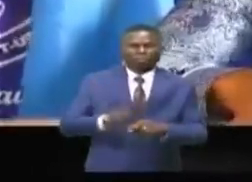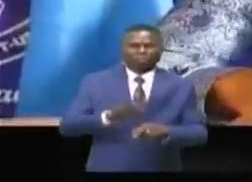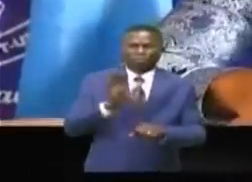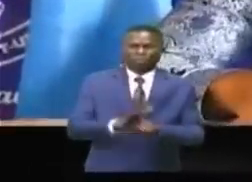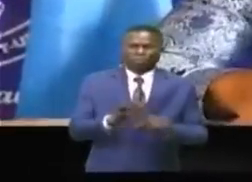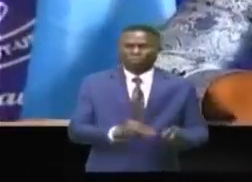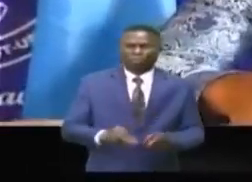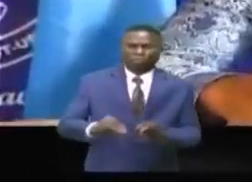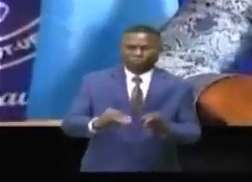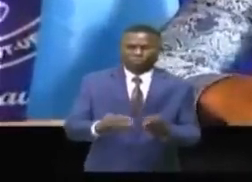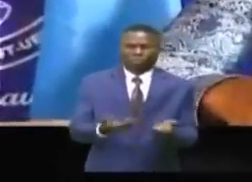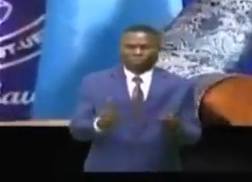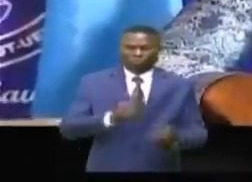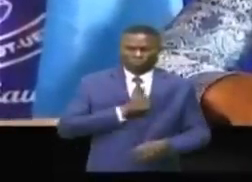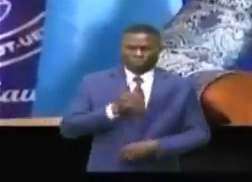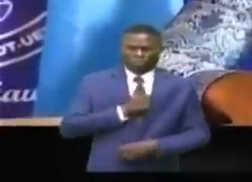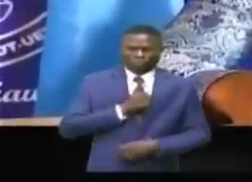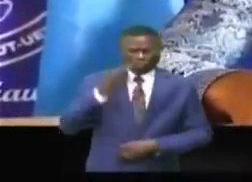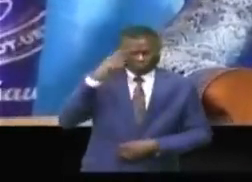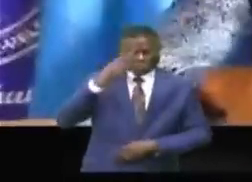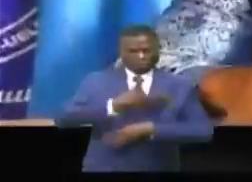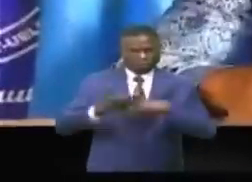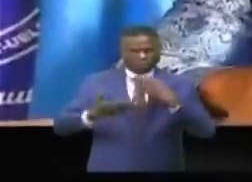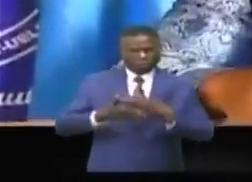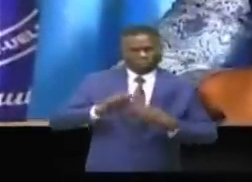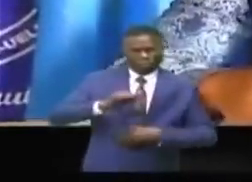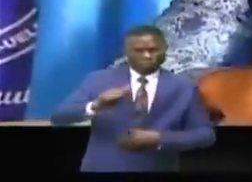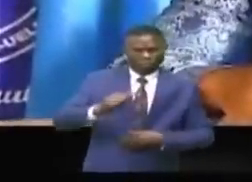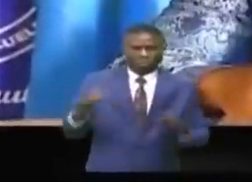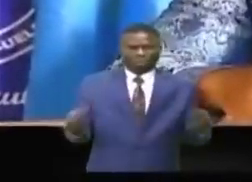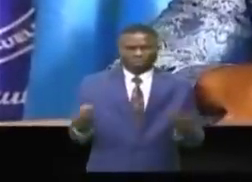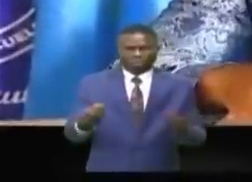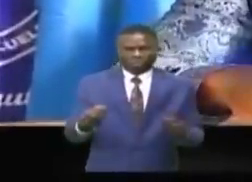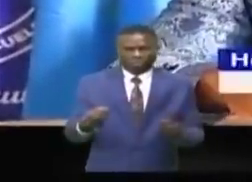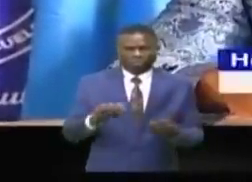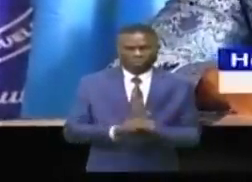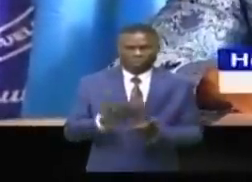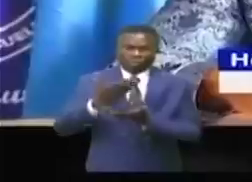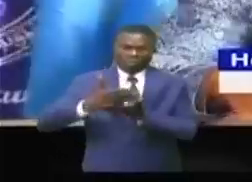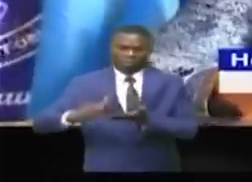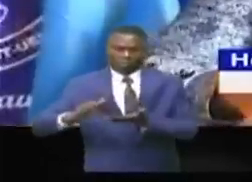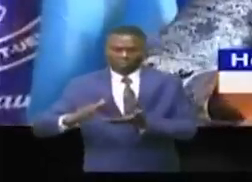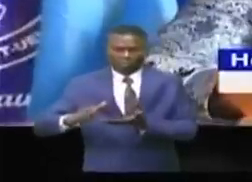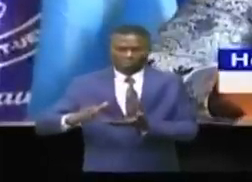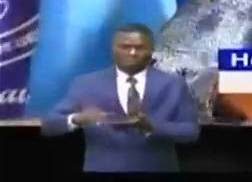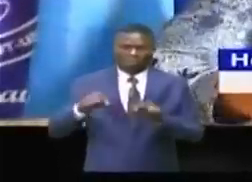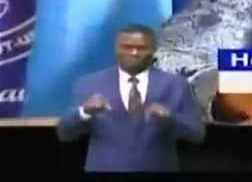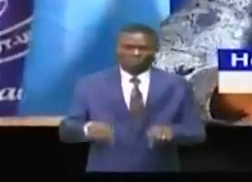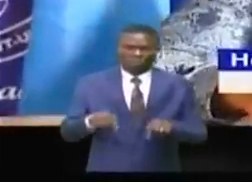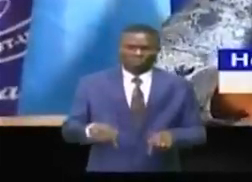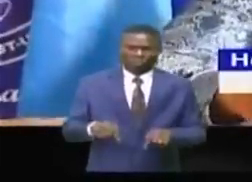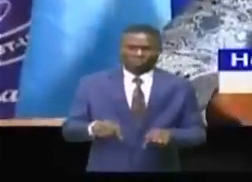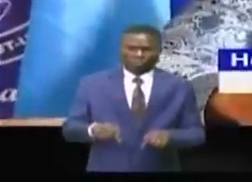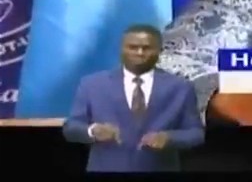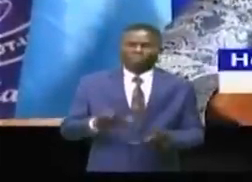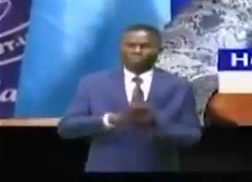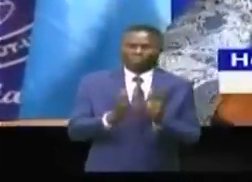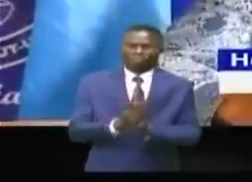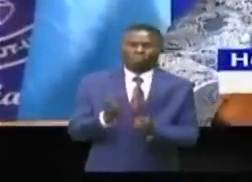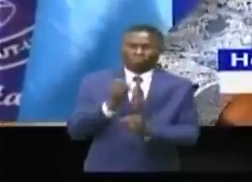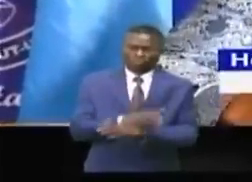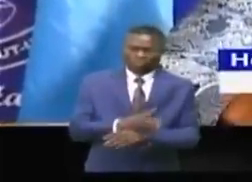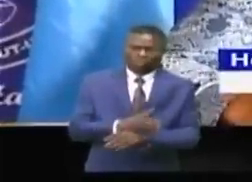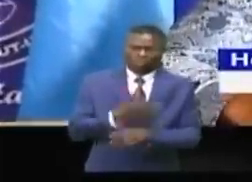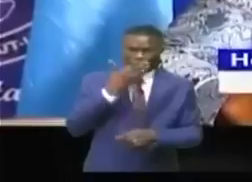moyens locaux pour sa propre reconstruction. C'est ainsi que, comme c'était une partition, aujourd'hui va matérialiser